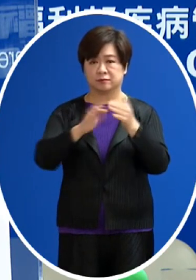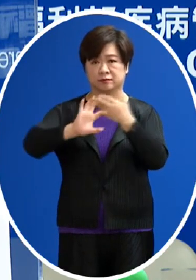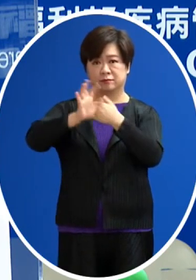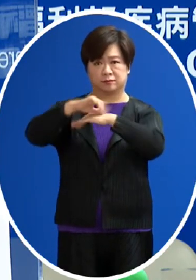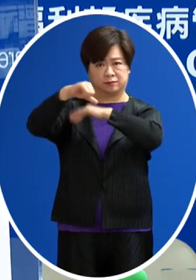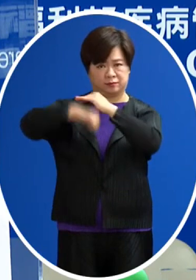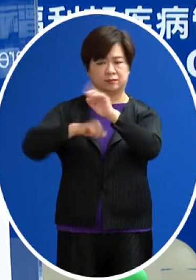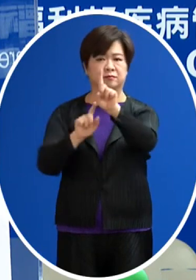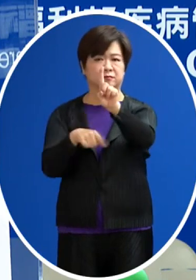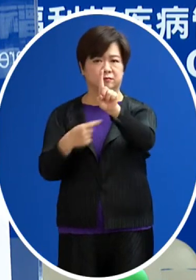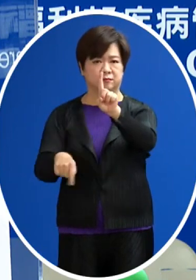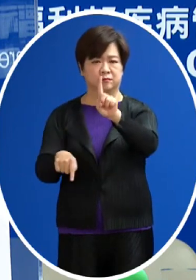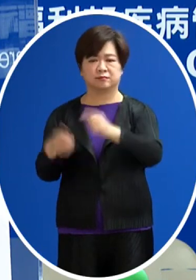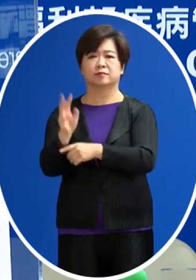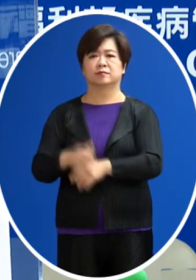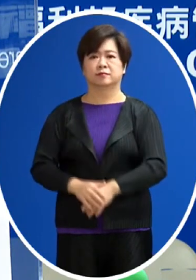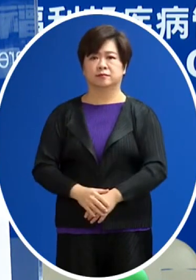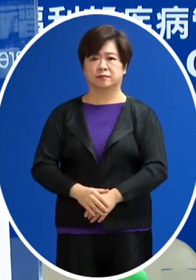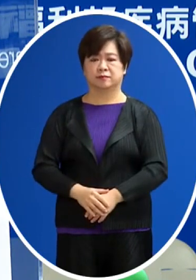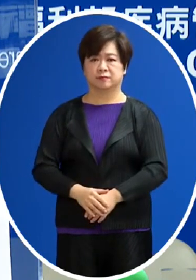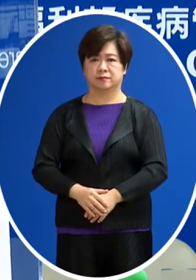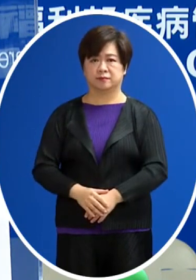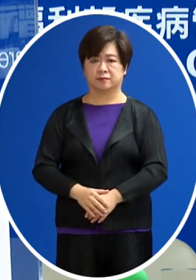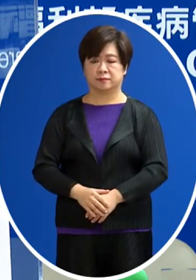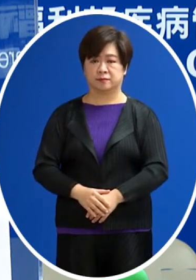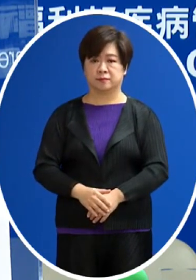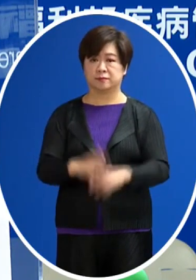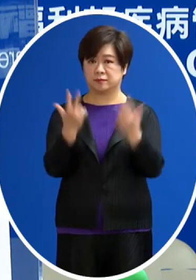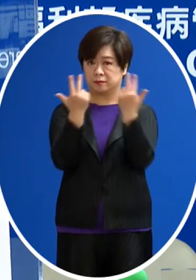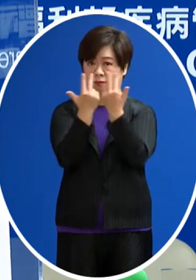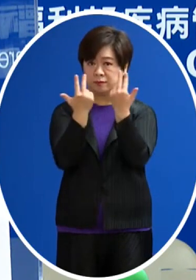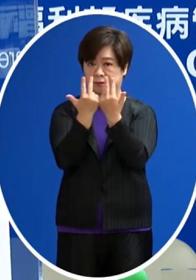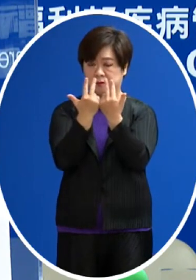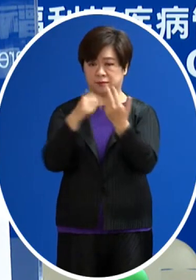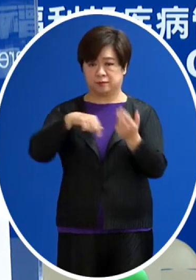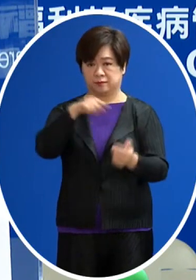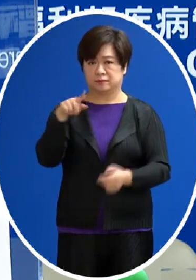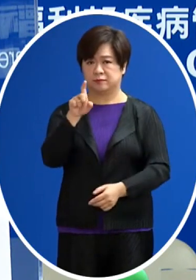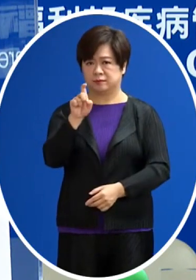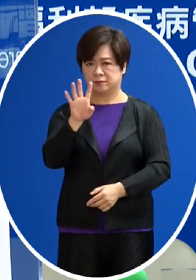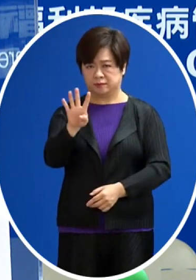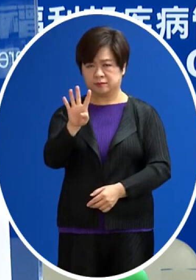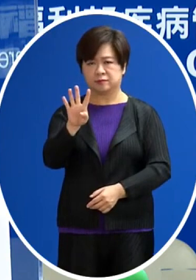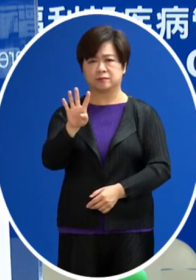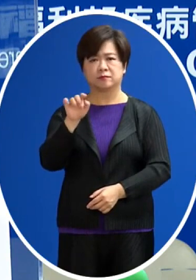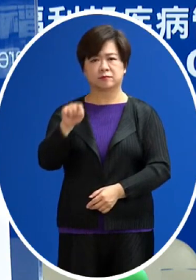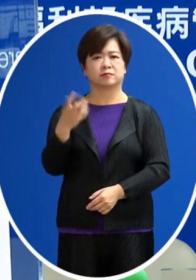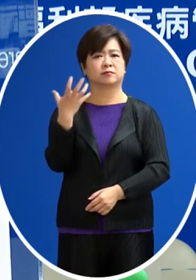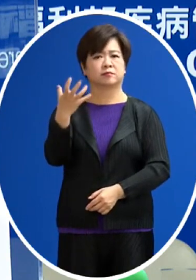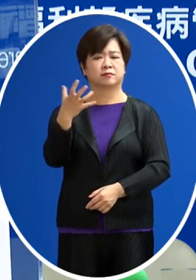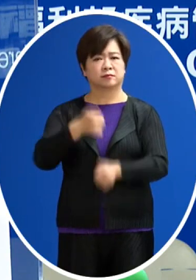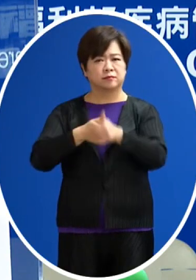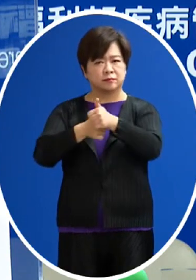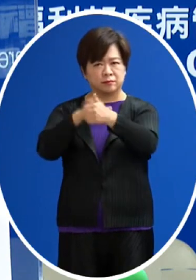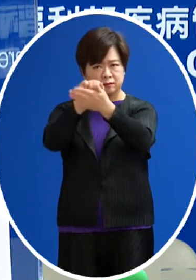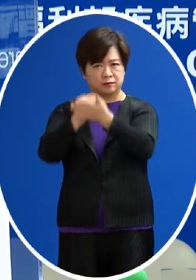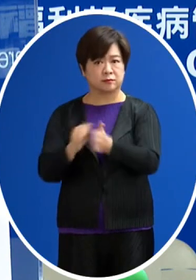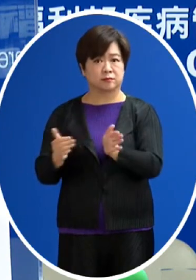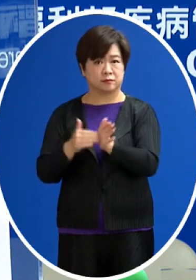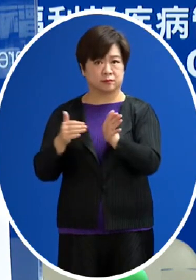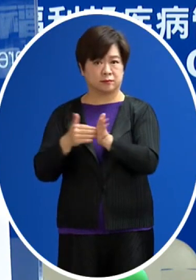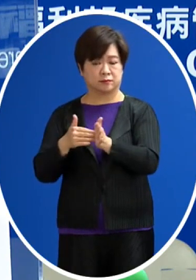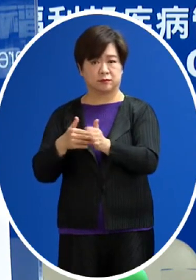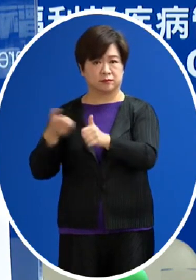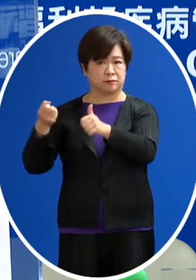入有1例，那没有死亡的案例。那新北市哈有14例哈，不过大部分都已经框列起来，主要的来源